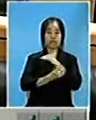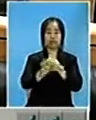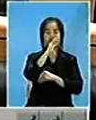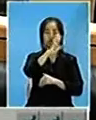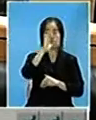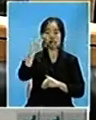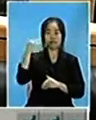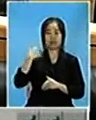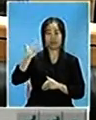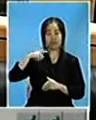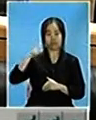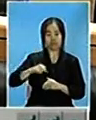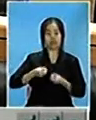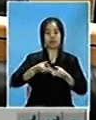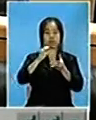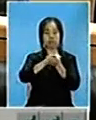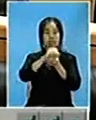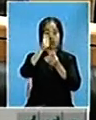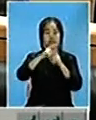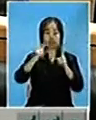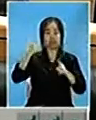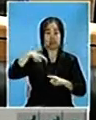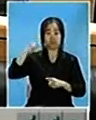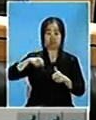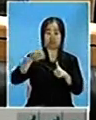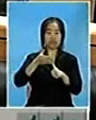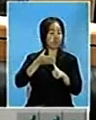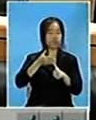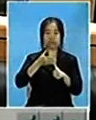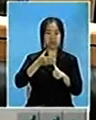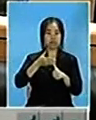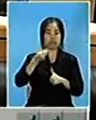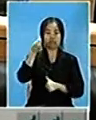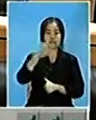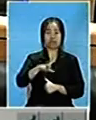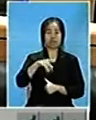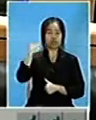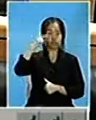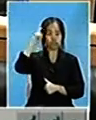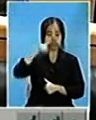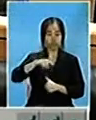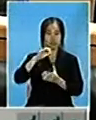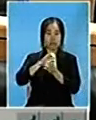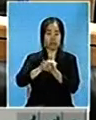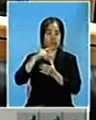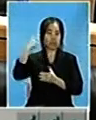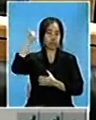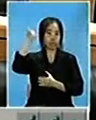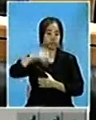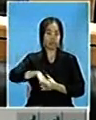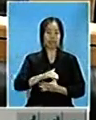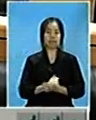ศาลในรัฐก็อนุญาตให้แต่งงานได้แต่พอขึ้นศาลสูงนี่ศาลสูงก็ไม่อนุญาตเ ก็บอกผู้หญิงก็แต่งงานกับผู้หญิงไม่ได้ผู้ชายแต่งงานผู้ชาย